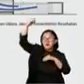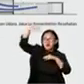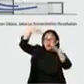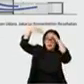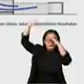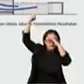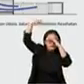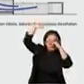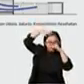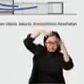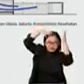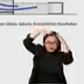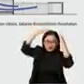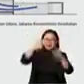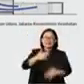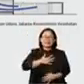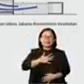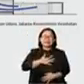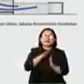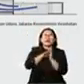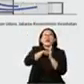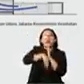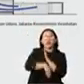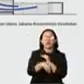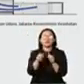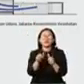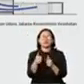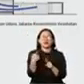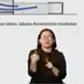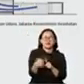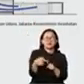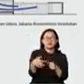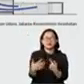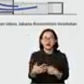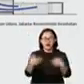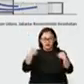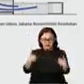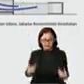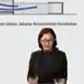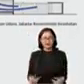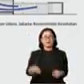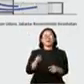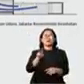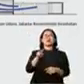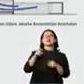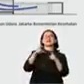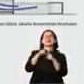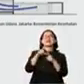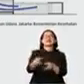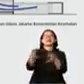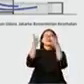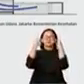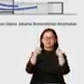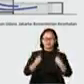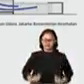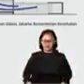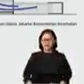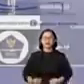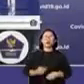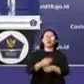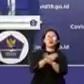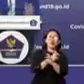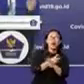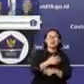penyakit gangguan pernapasan dan yang terpenting tubuh akan mendapatkan manfaat dari vitamin D yang baik untuk kesehatan tulang dan